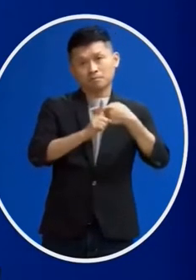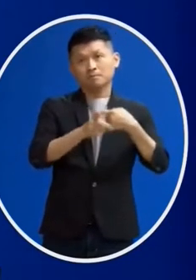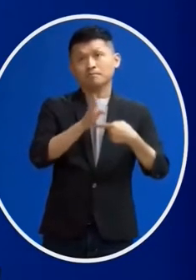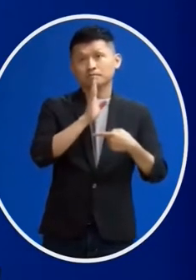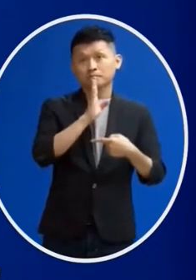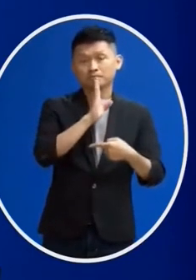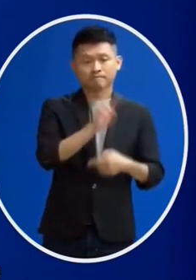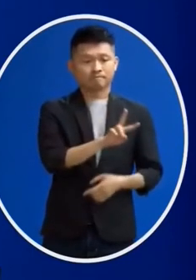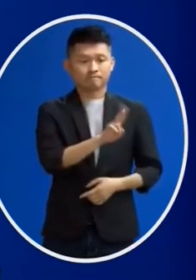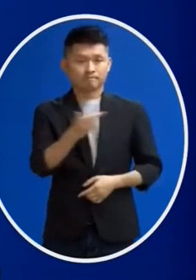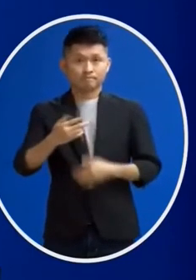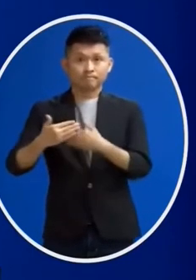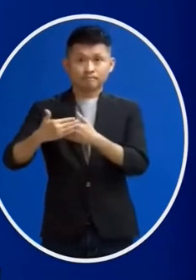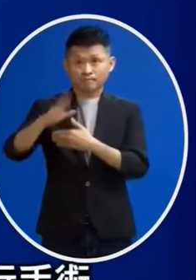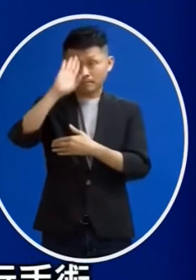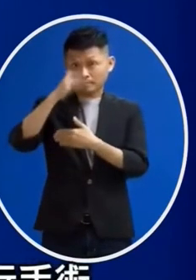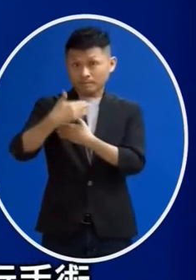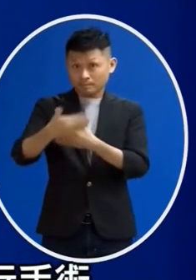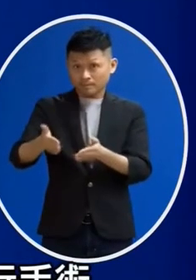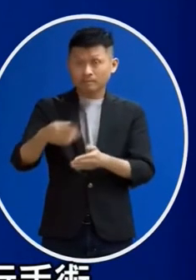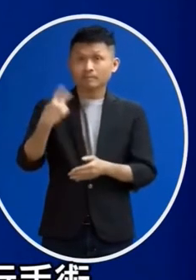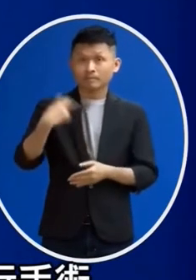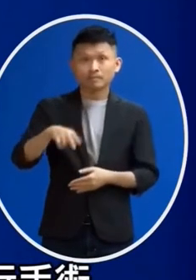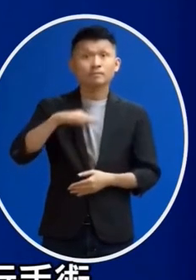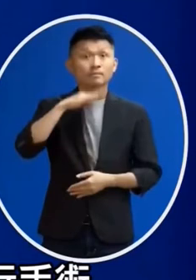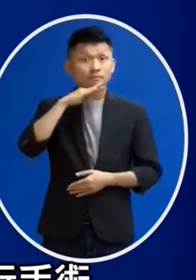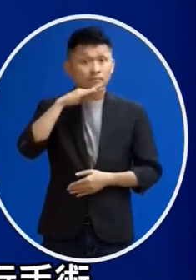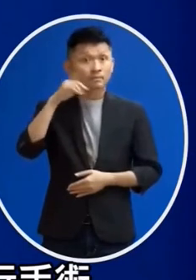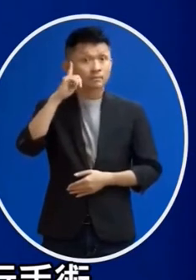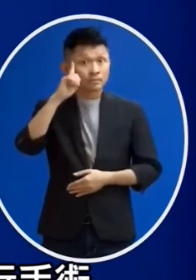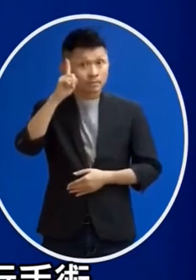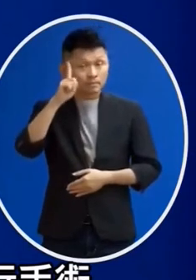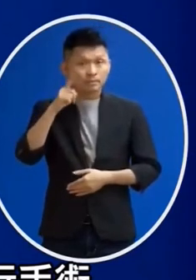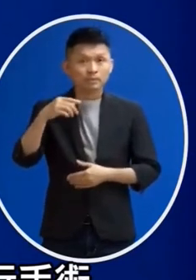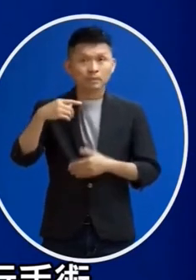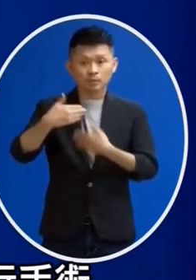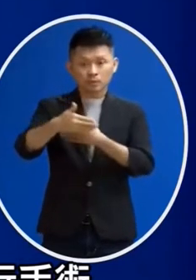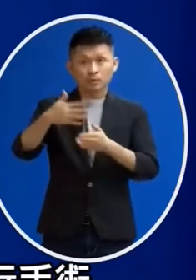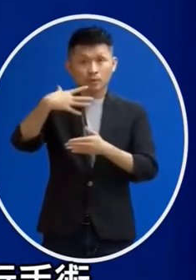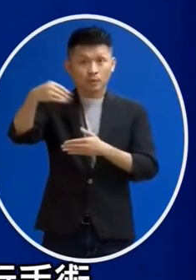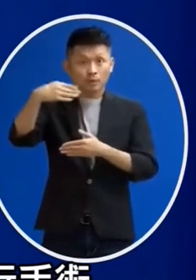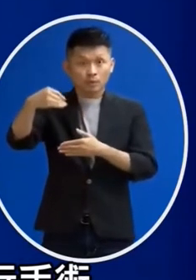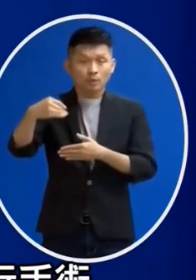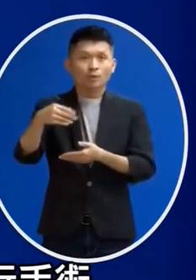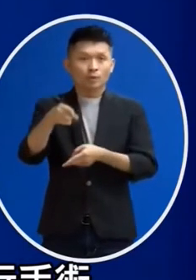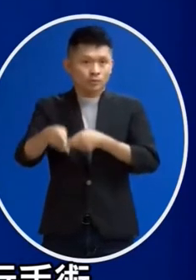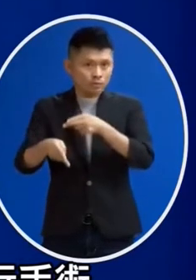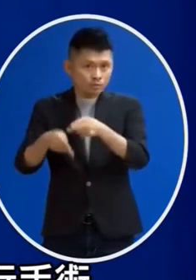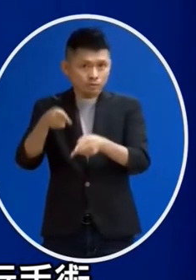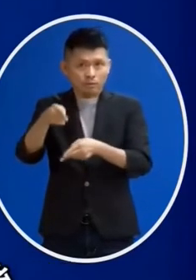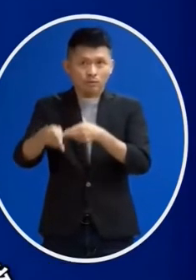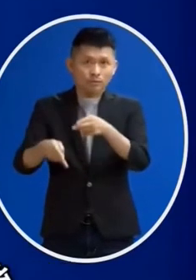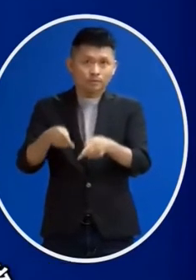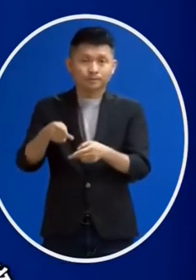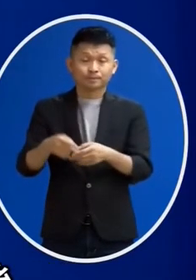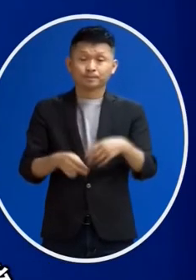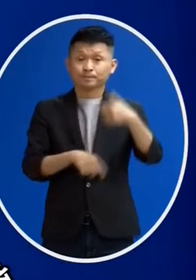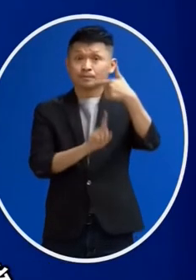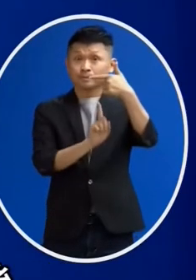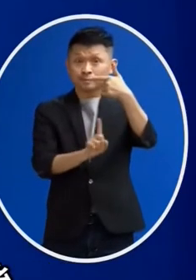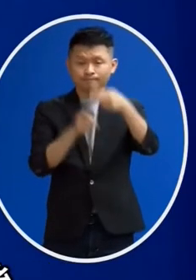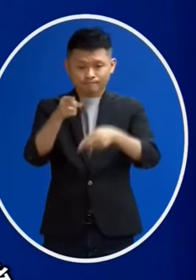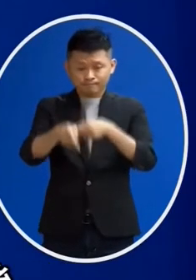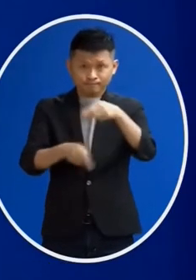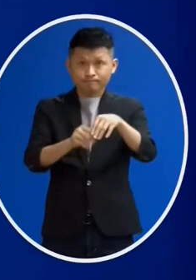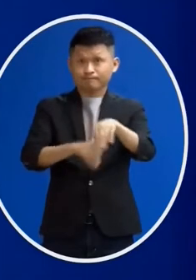到这个隔离病室，以及也在这个隔天到这个负压的手术室去进行手术那在6月1号手术完